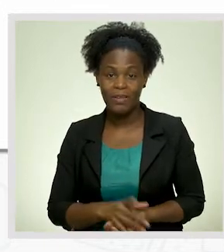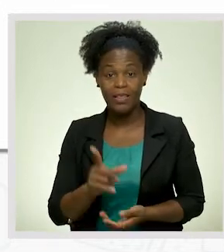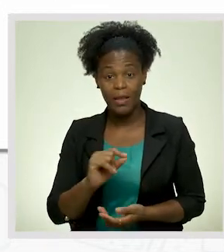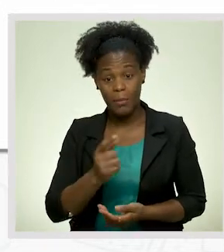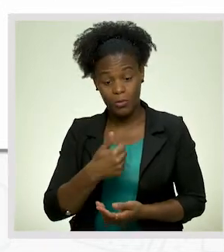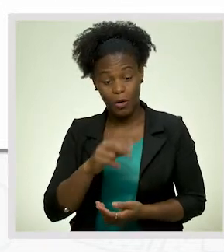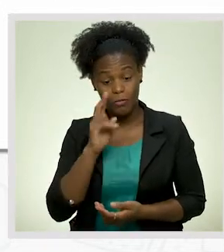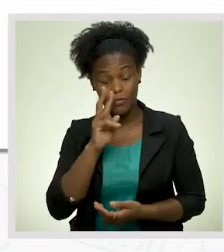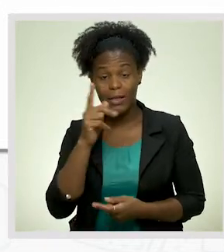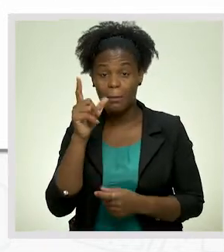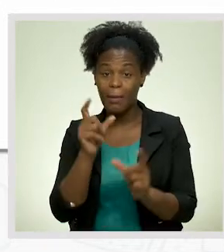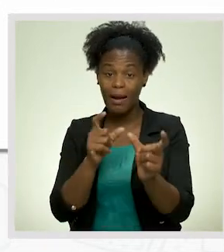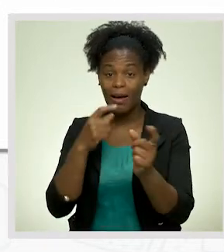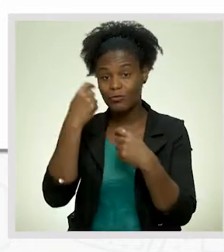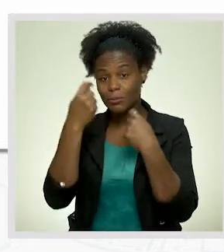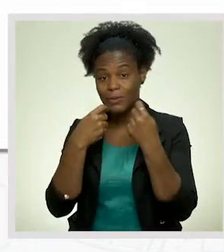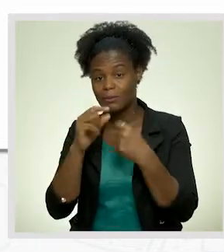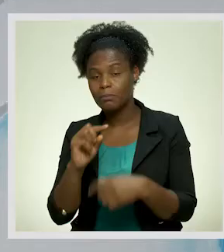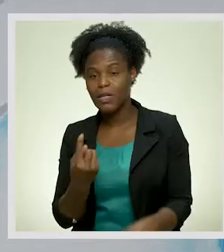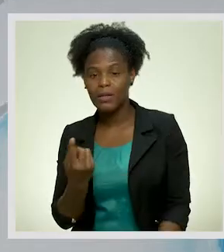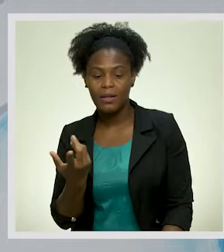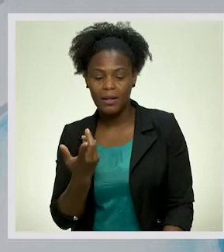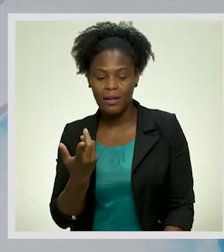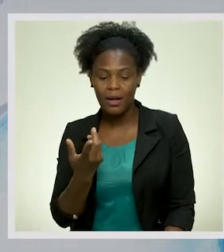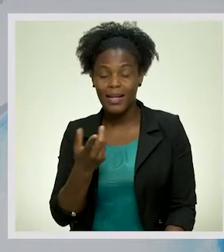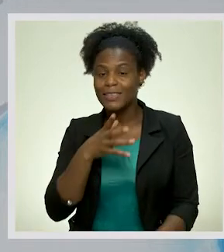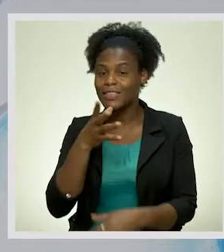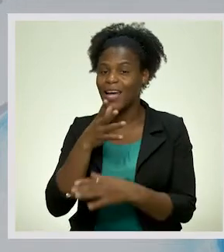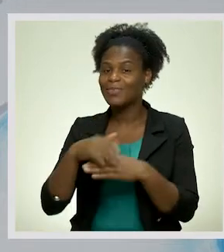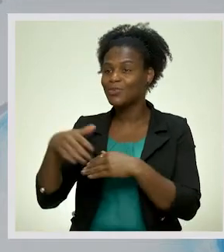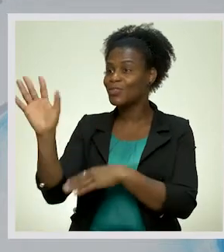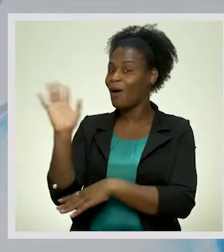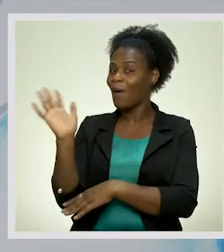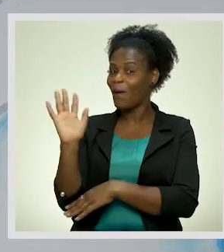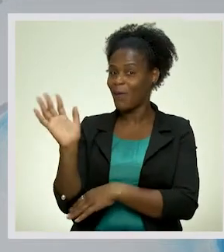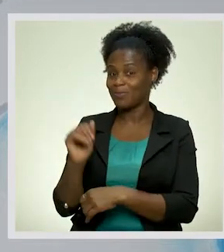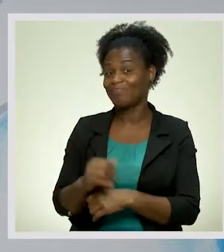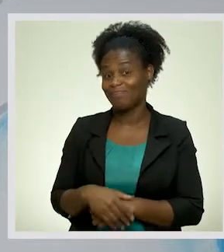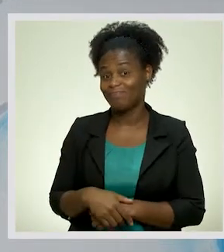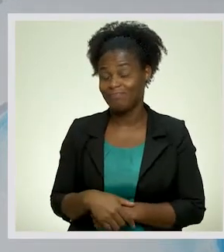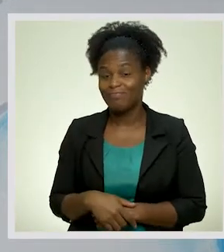vu les expressions pour prendre congé, para despedir.